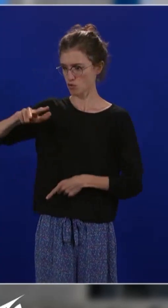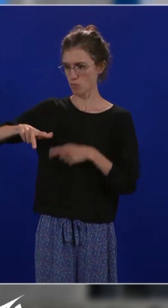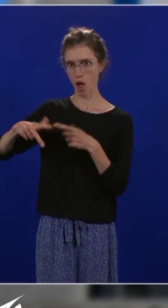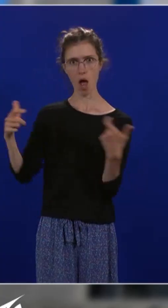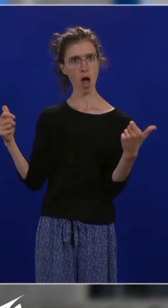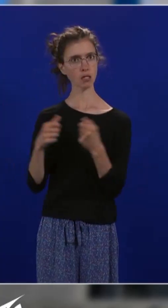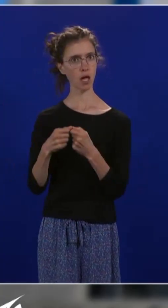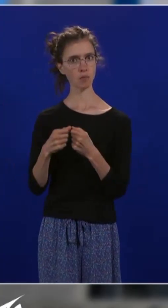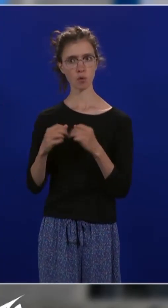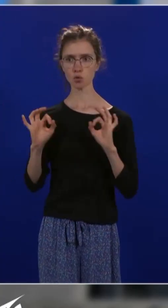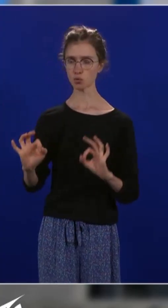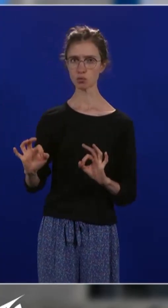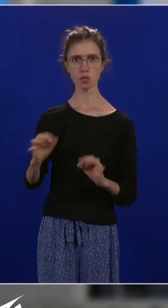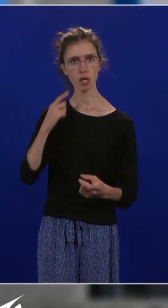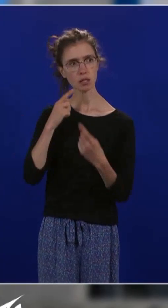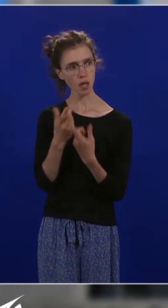et de stabilité.